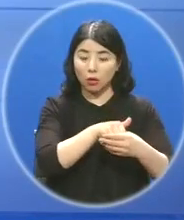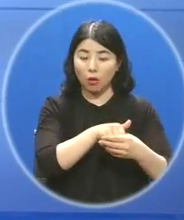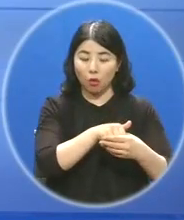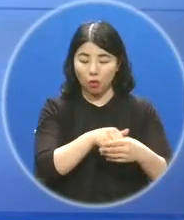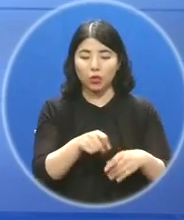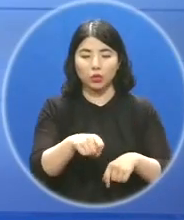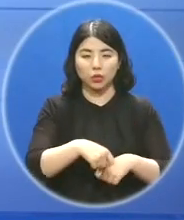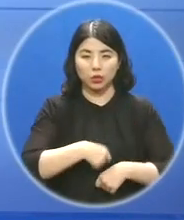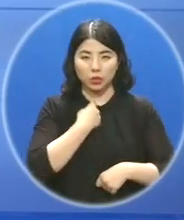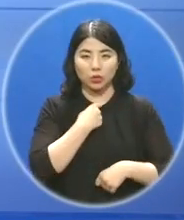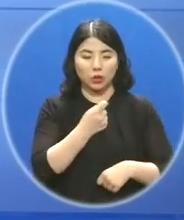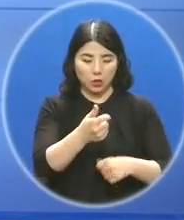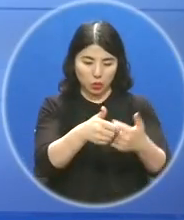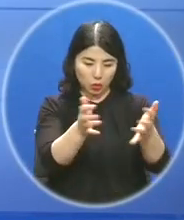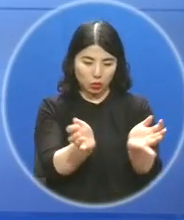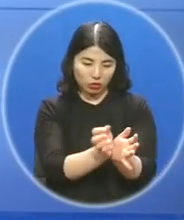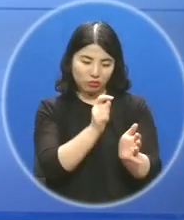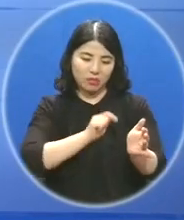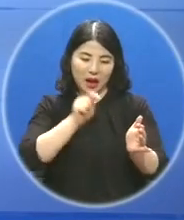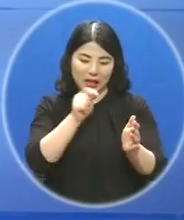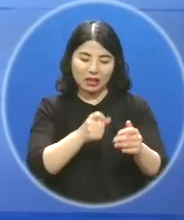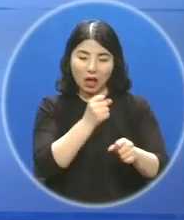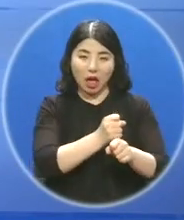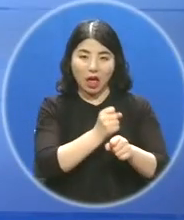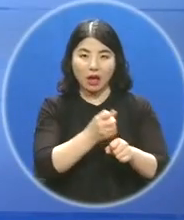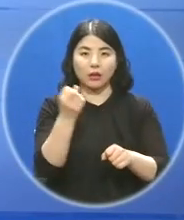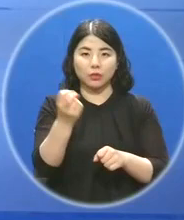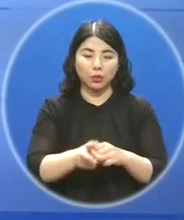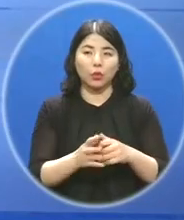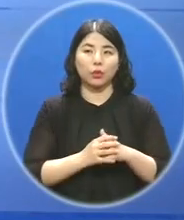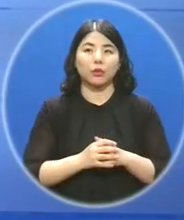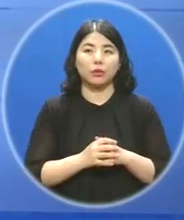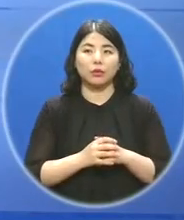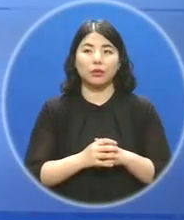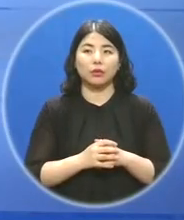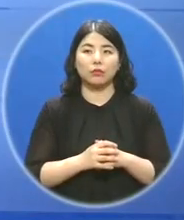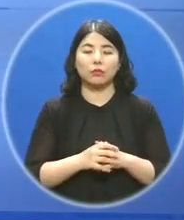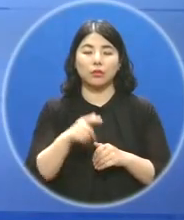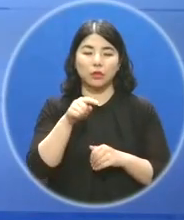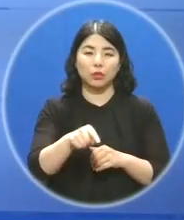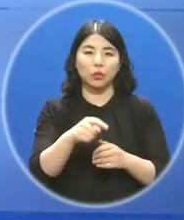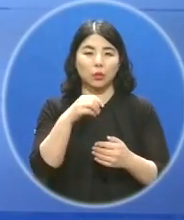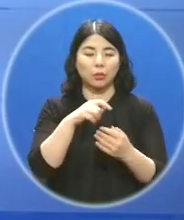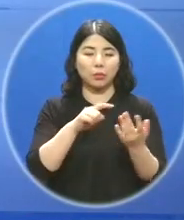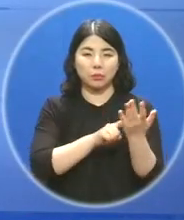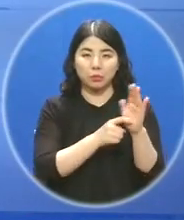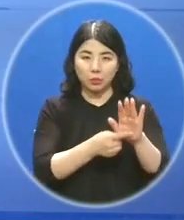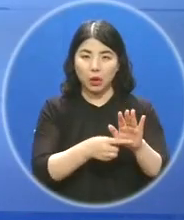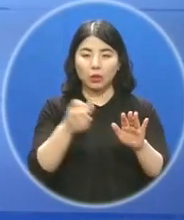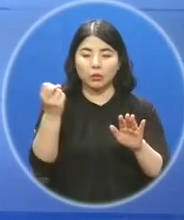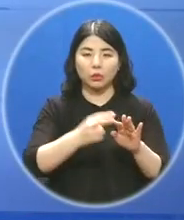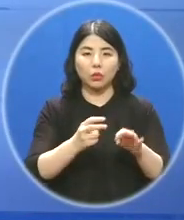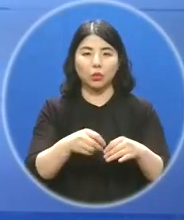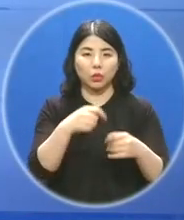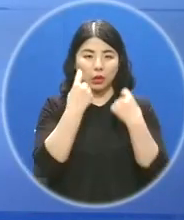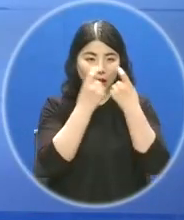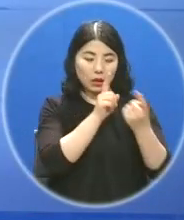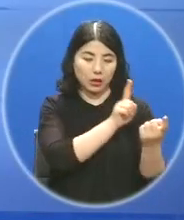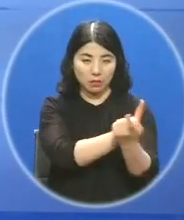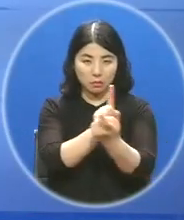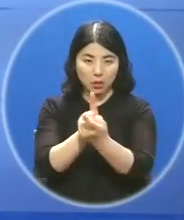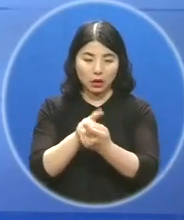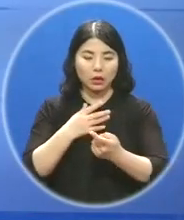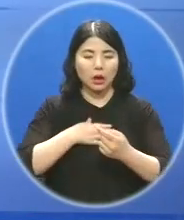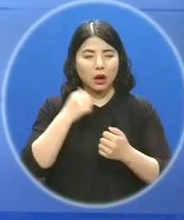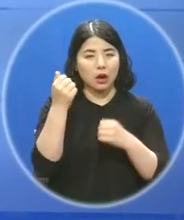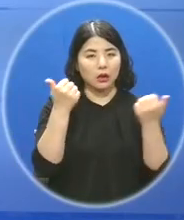반장선거도 사실상은 소그룹 내에서 이루어지는 것이고 저희도 그 정견 발표나 이런 것들 그리고 의원님들 개개인을 만나면서 내가